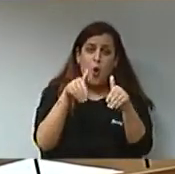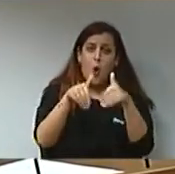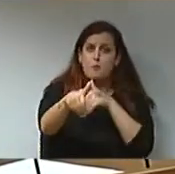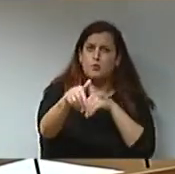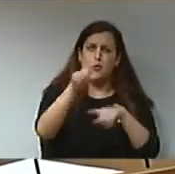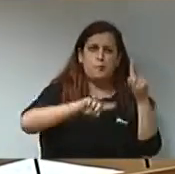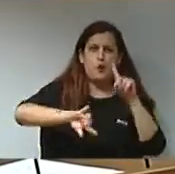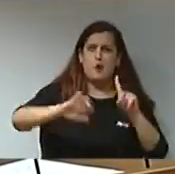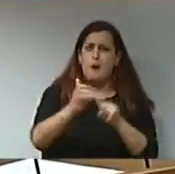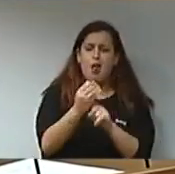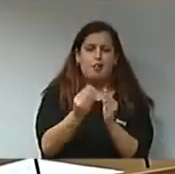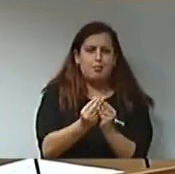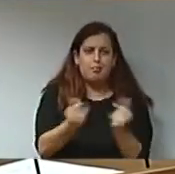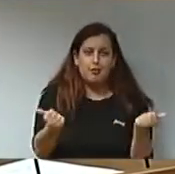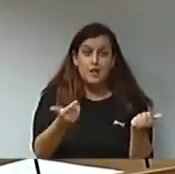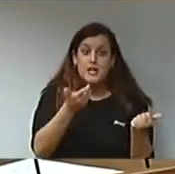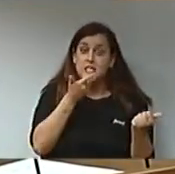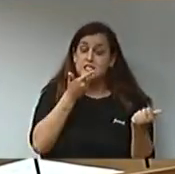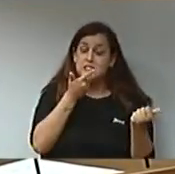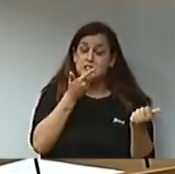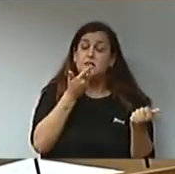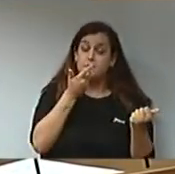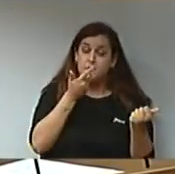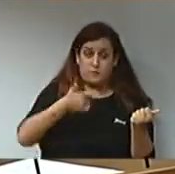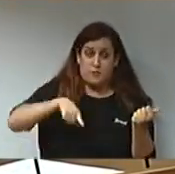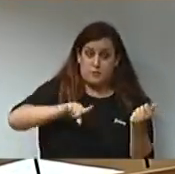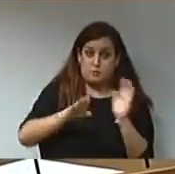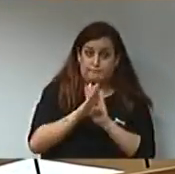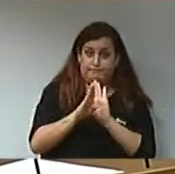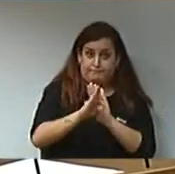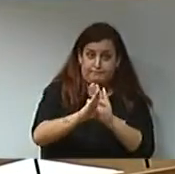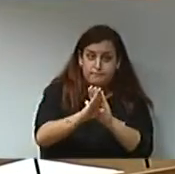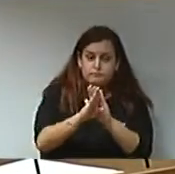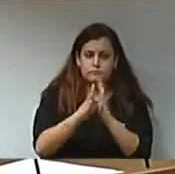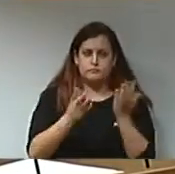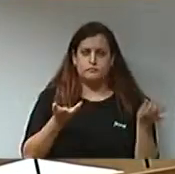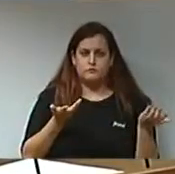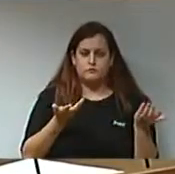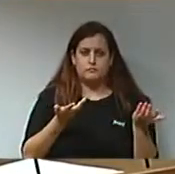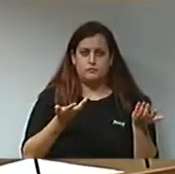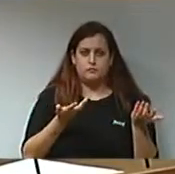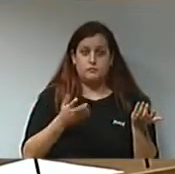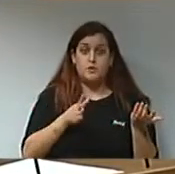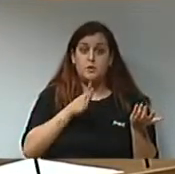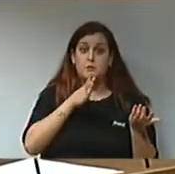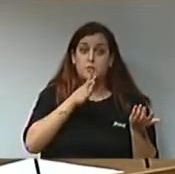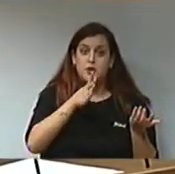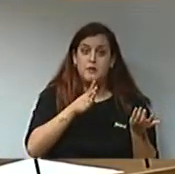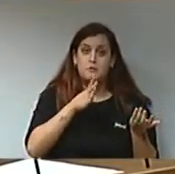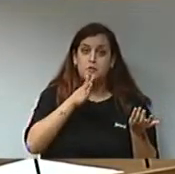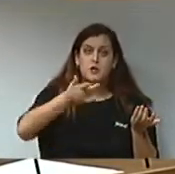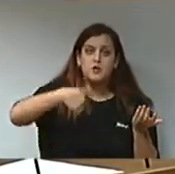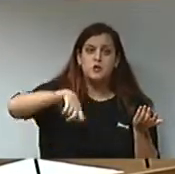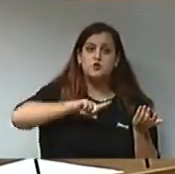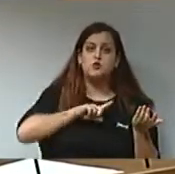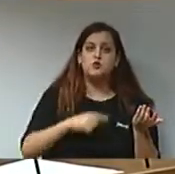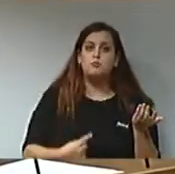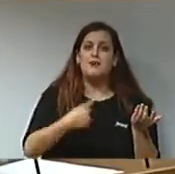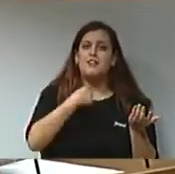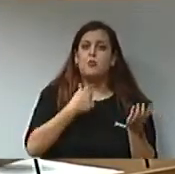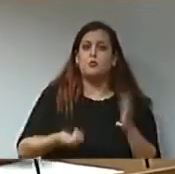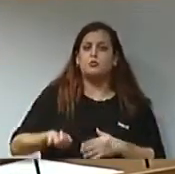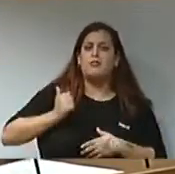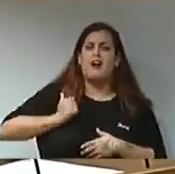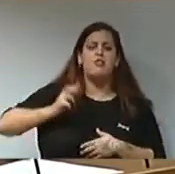aquest problema. I mentrestant, si no, doncs evident fer el que estem fent, convergir perquè no anem a deixar perdre cap